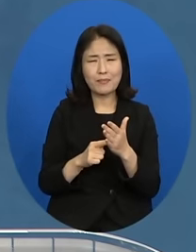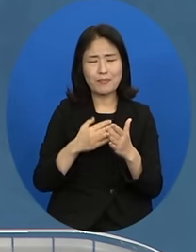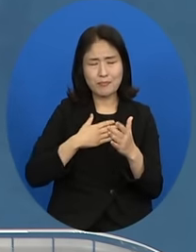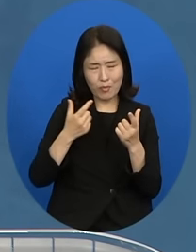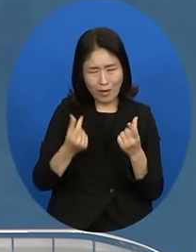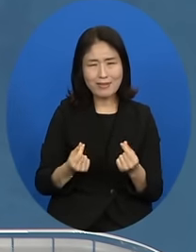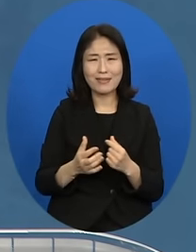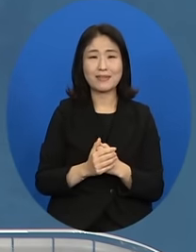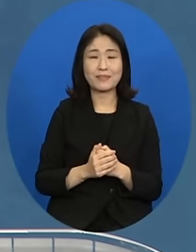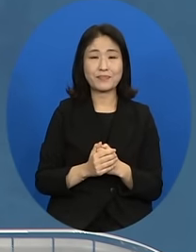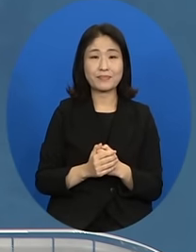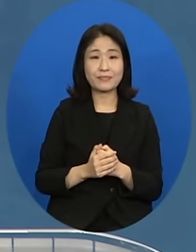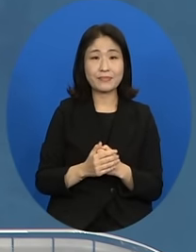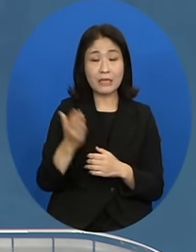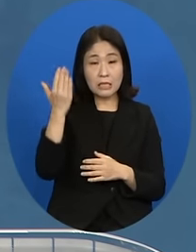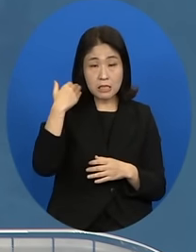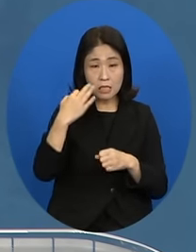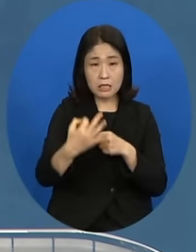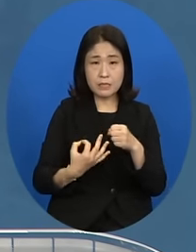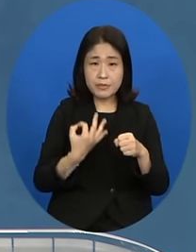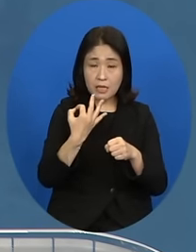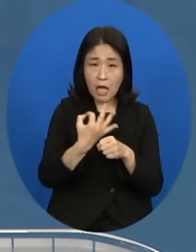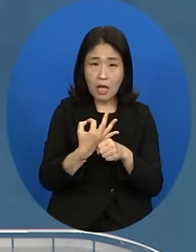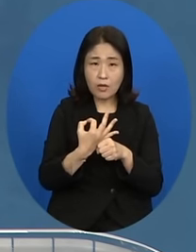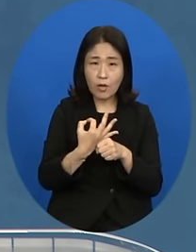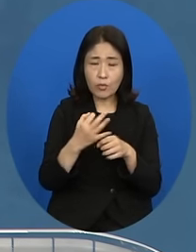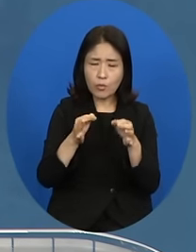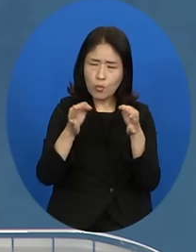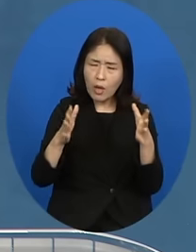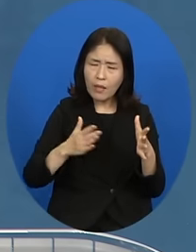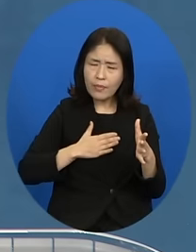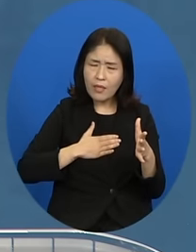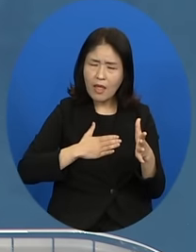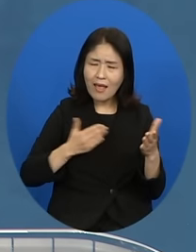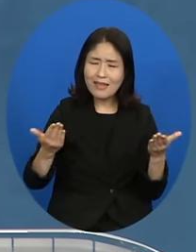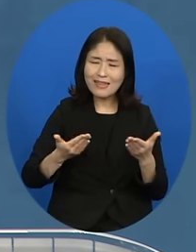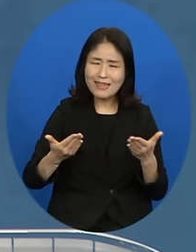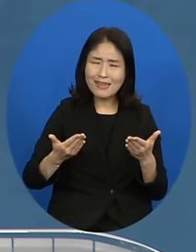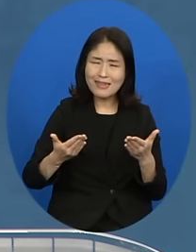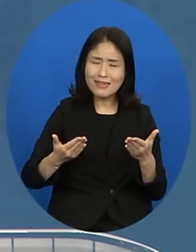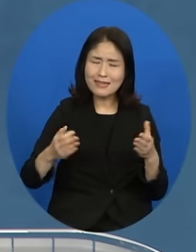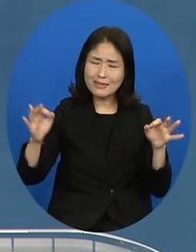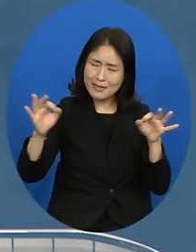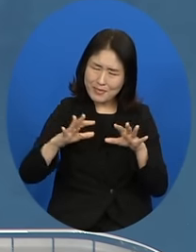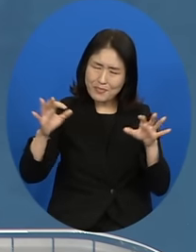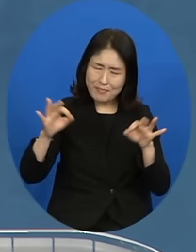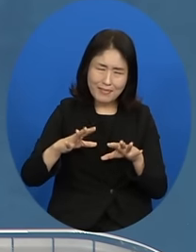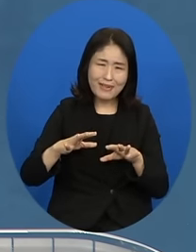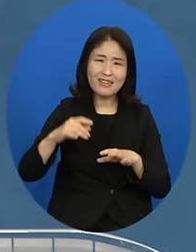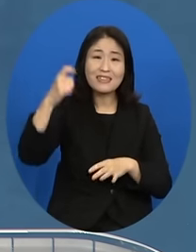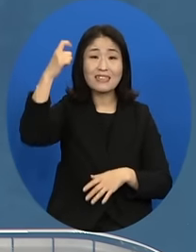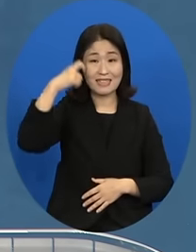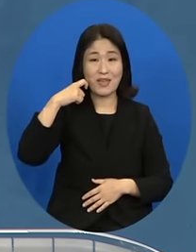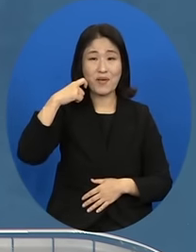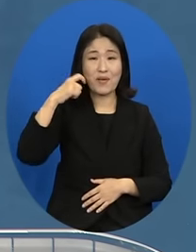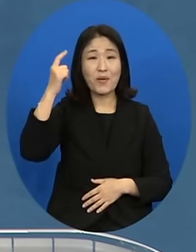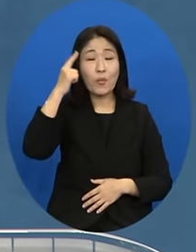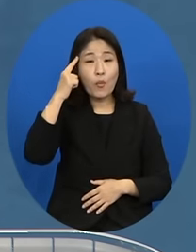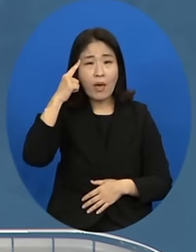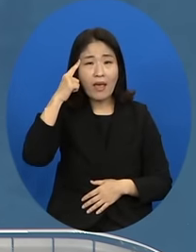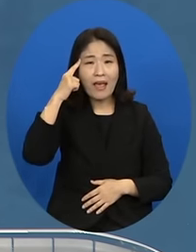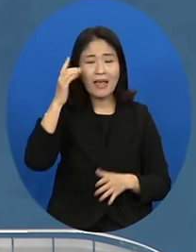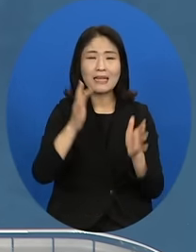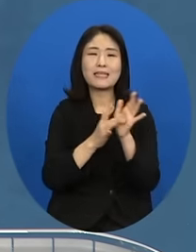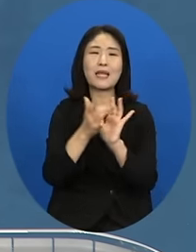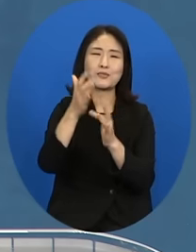지난 14년의 서남목자교회 사역이 수일같이 여겨집니다. 왜냐하면 예수님과 사랑에